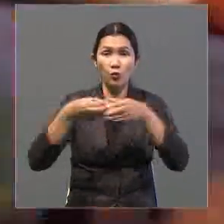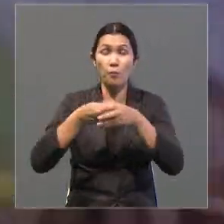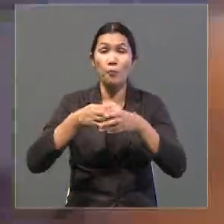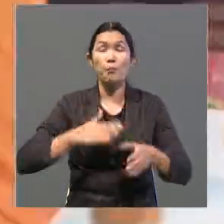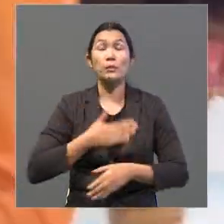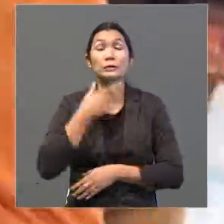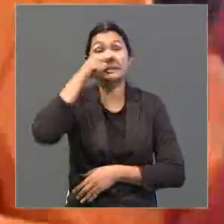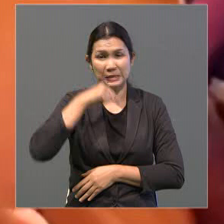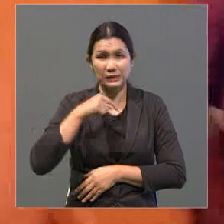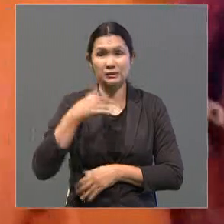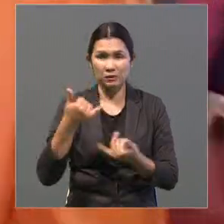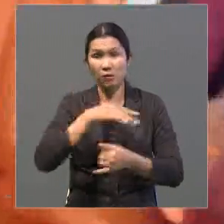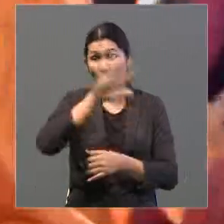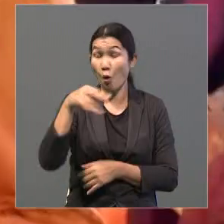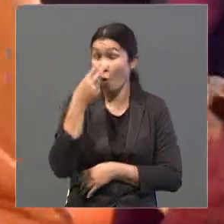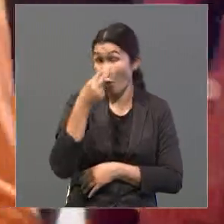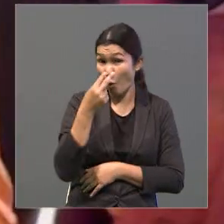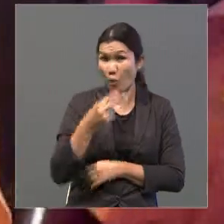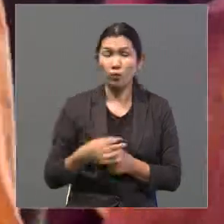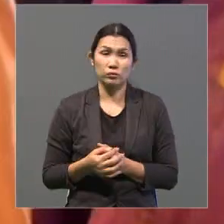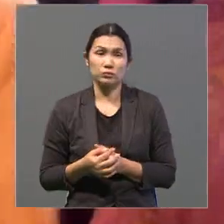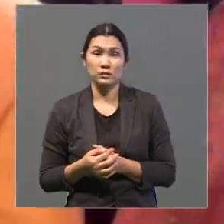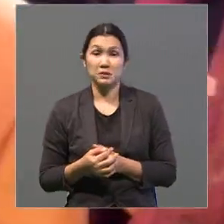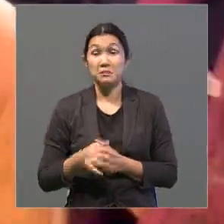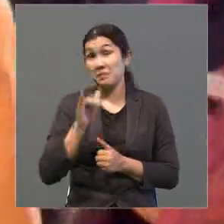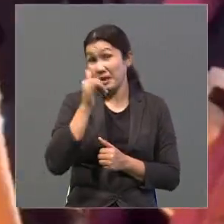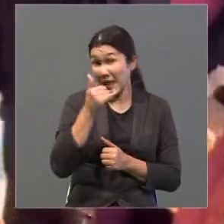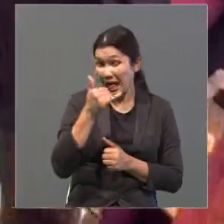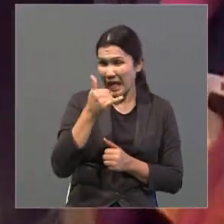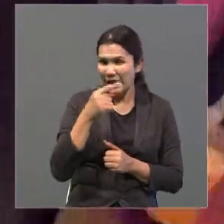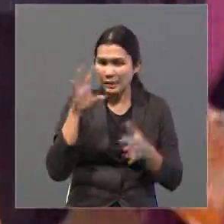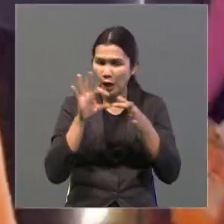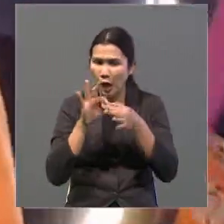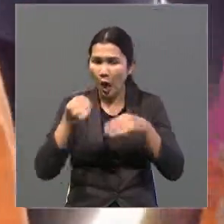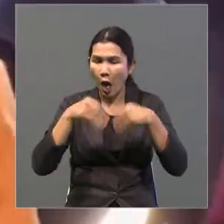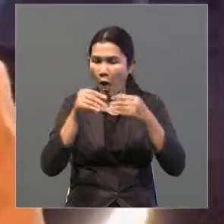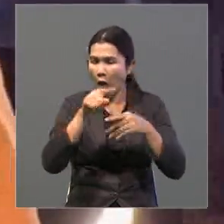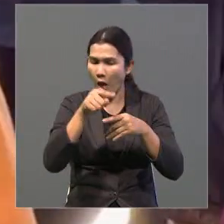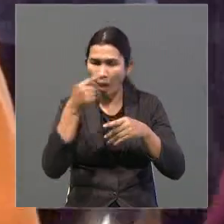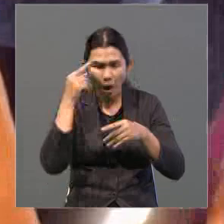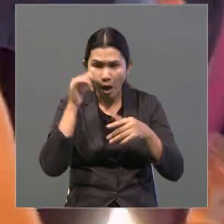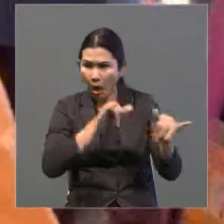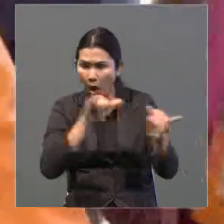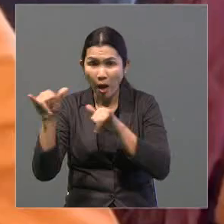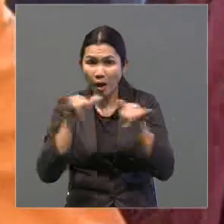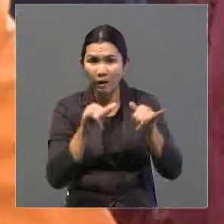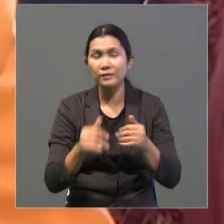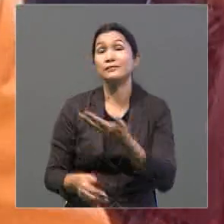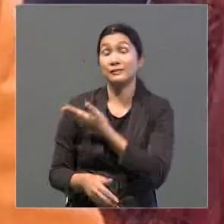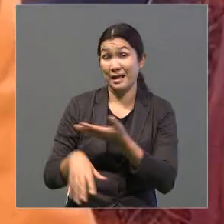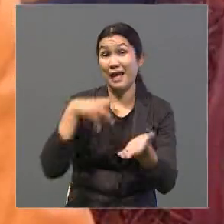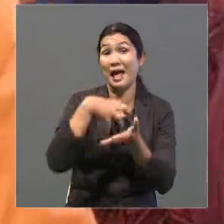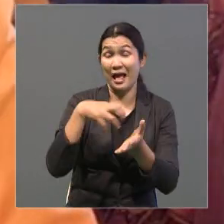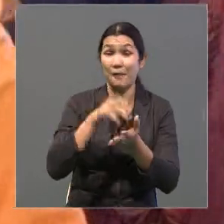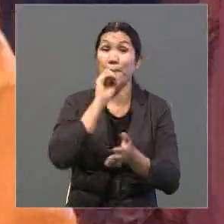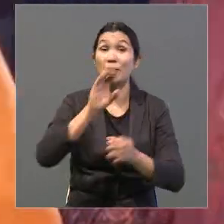ยก็ยังคงเป็นประเด็นที่ถูกจับตามองกันอยู่นะคะว่าอาจเป็นแค่การเบี่ยงเบนประเด็นเพื่อย้ายพรรควันนี้เจ้าตัวก็ออกมายืน